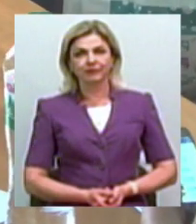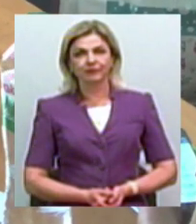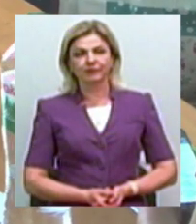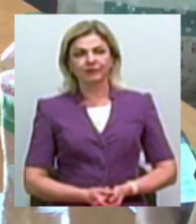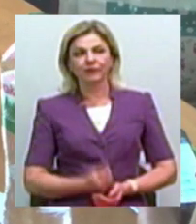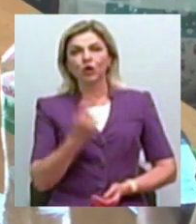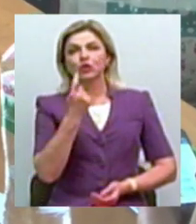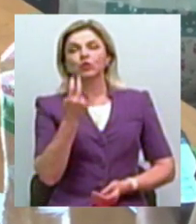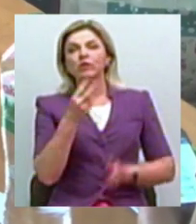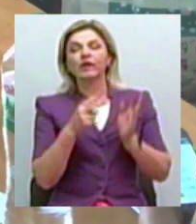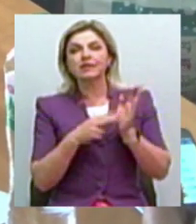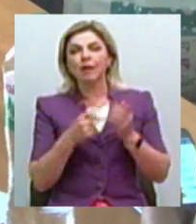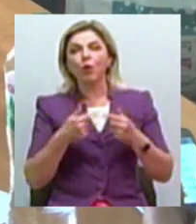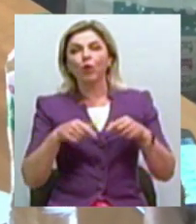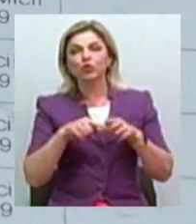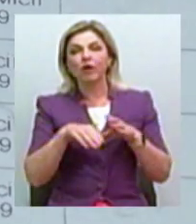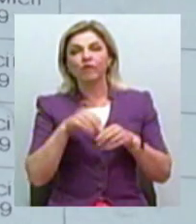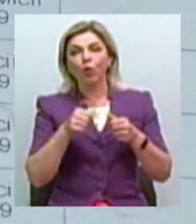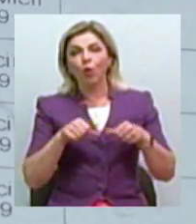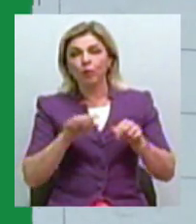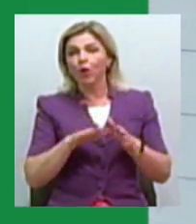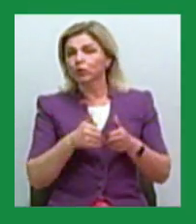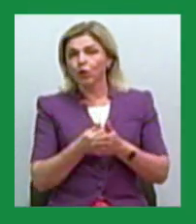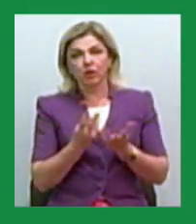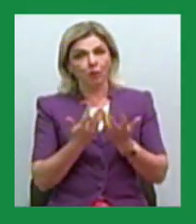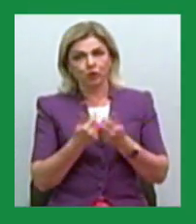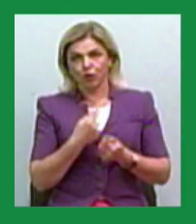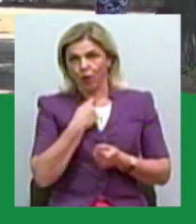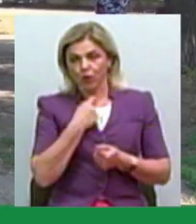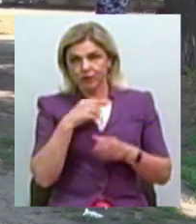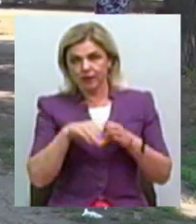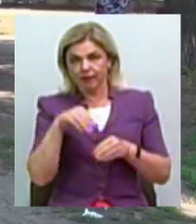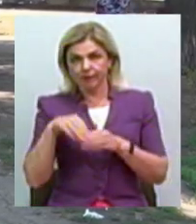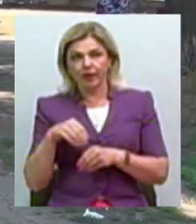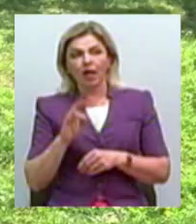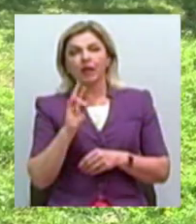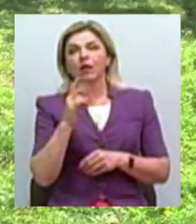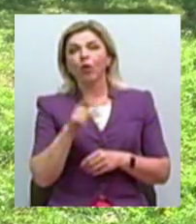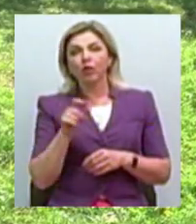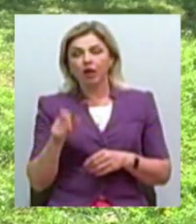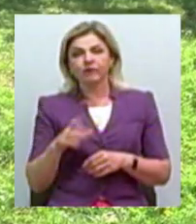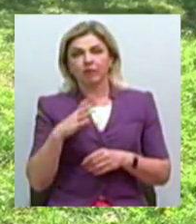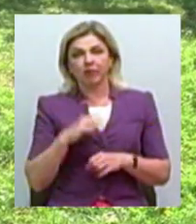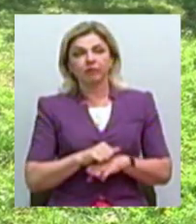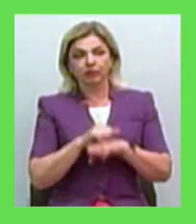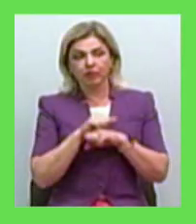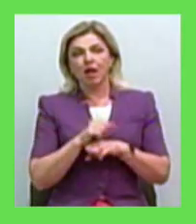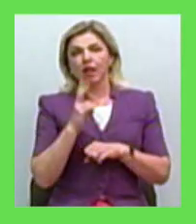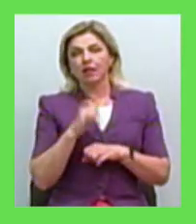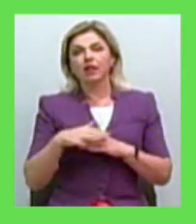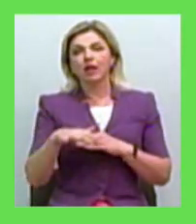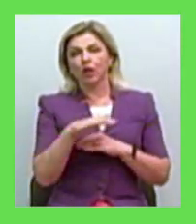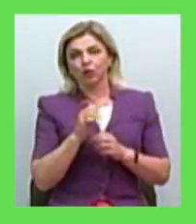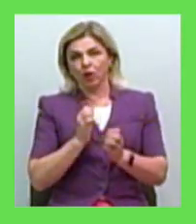У 127-му окружна виборча комісія досі не підрахувала голоси. Миколаївці влаштували мітинг на території скверу Визволення.